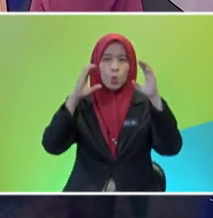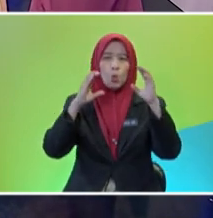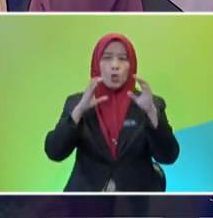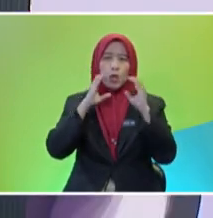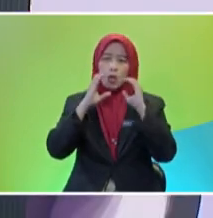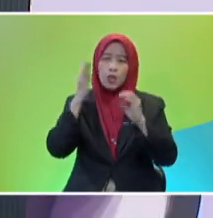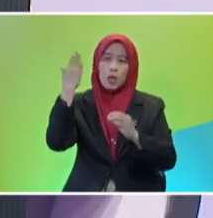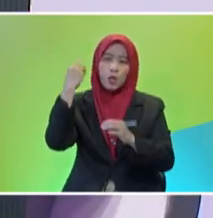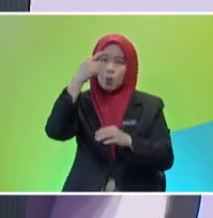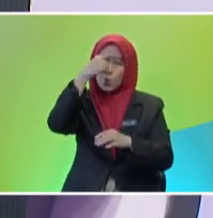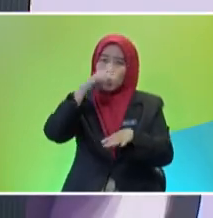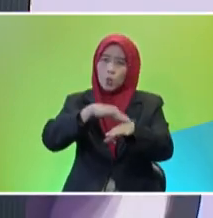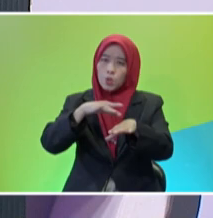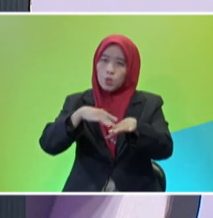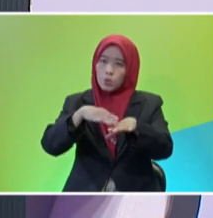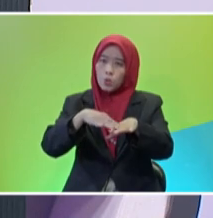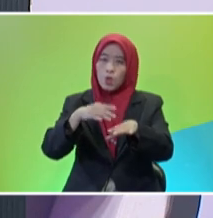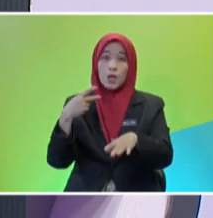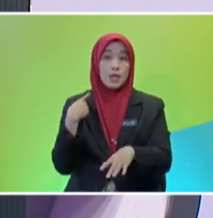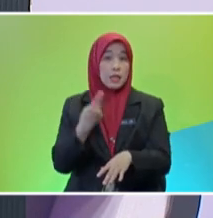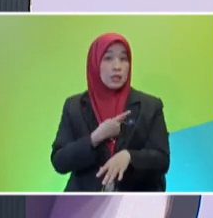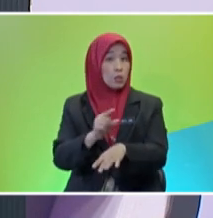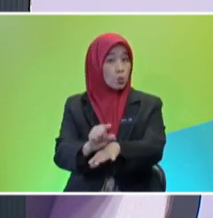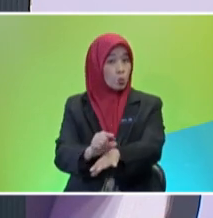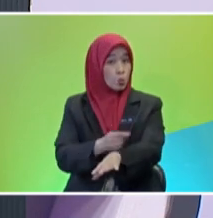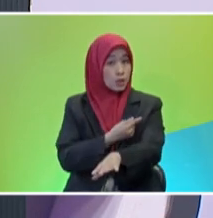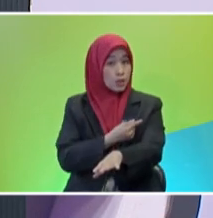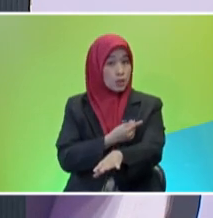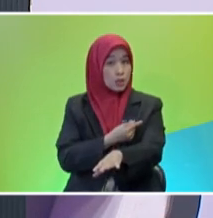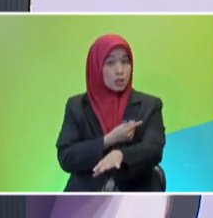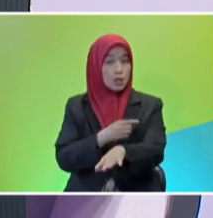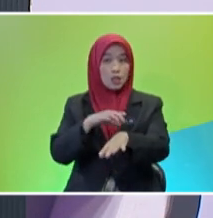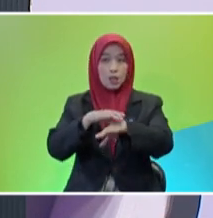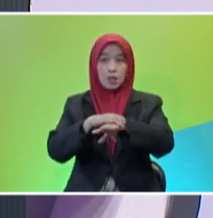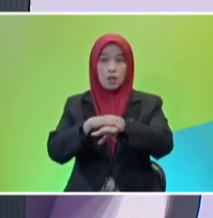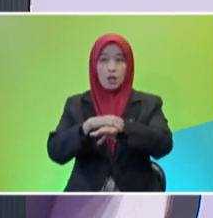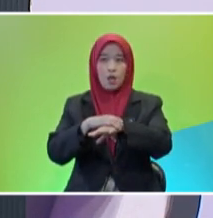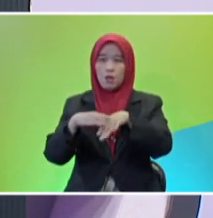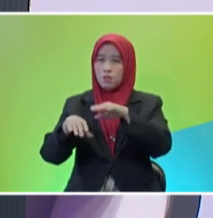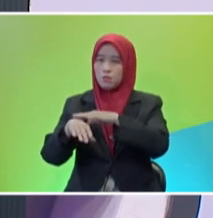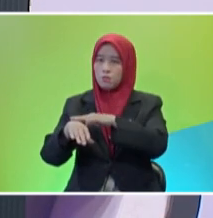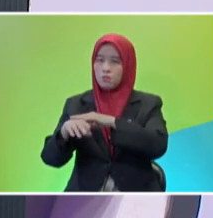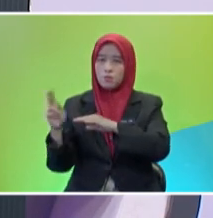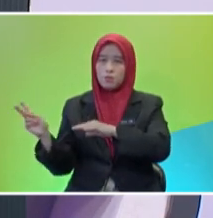menyentuh kan? Kita guna sentuh, pegang. Okay. Ada di kiri dan kanan. Apakah dia?